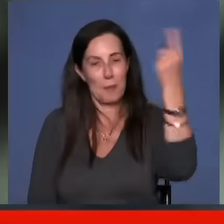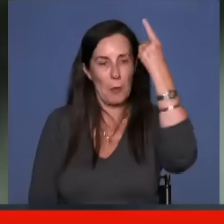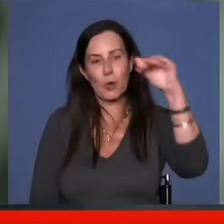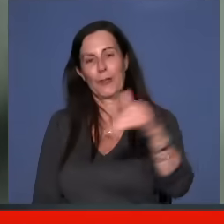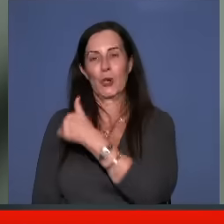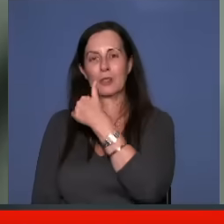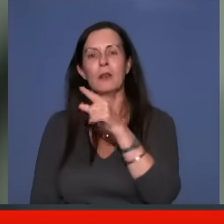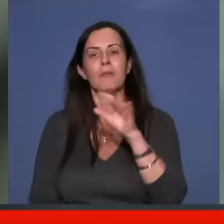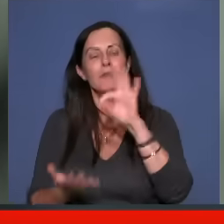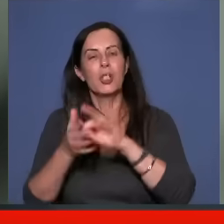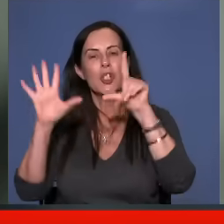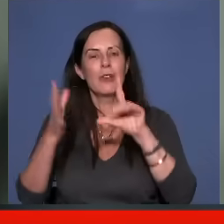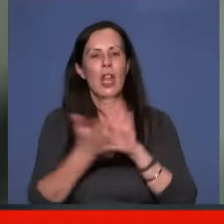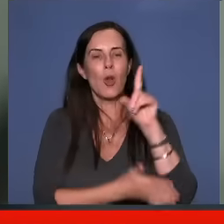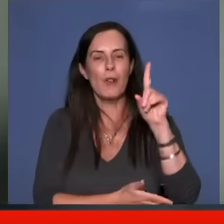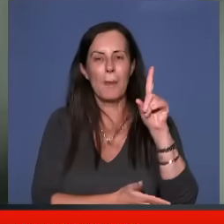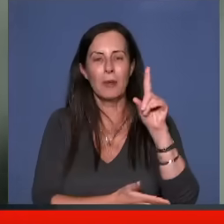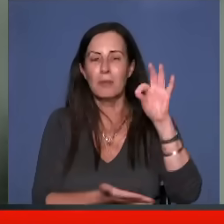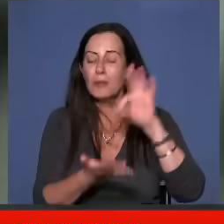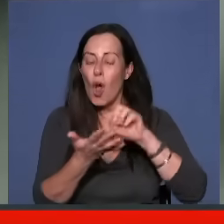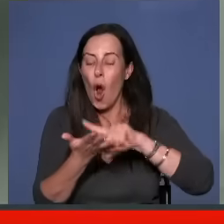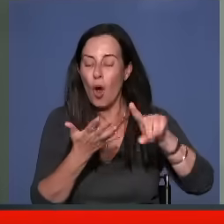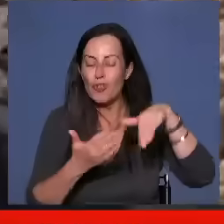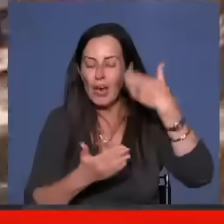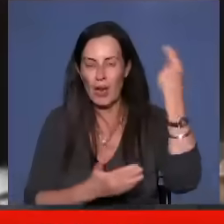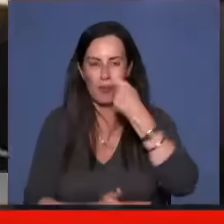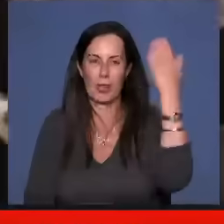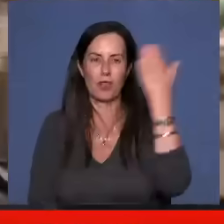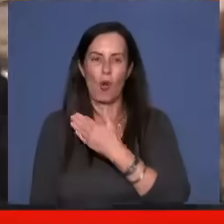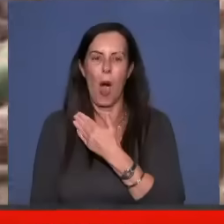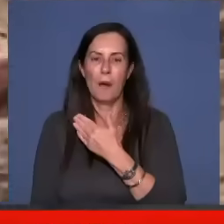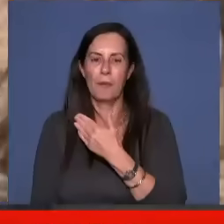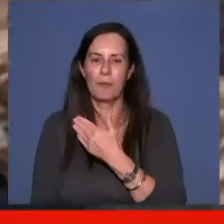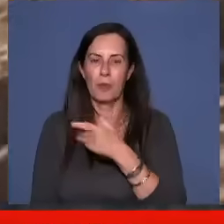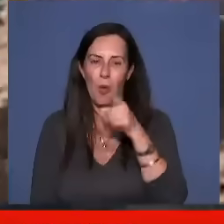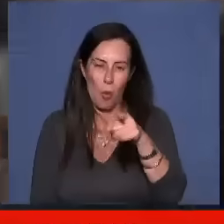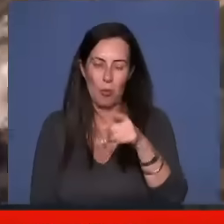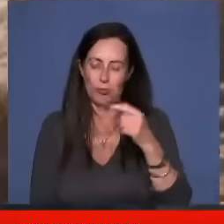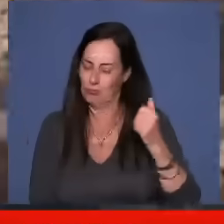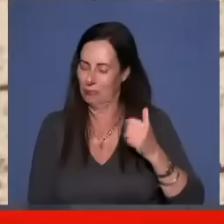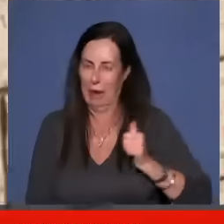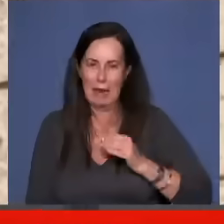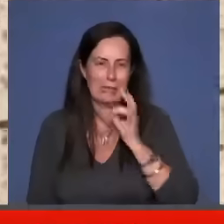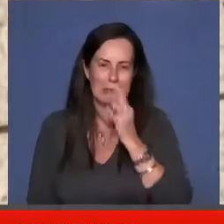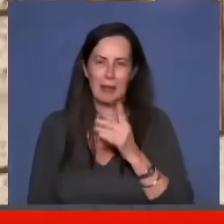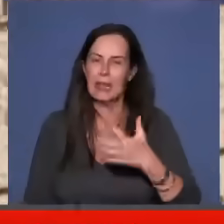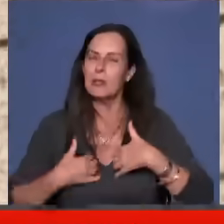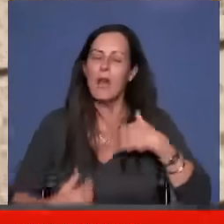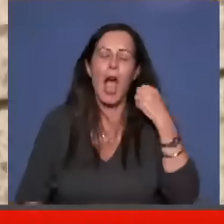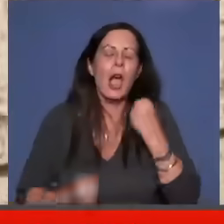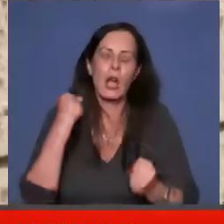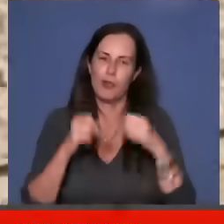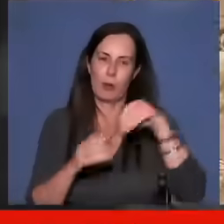זה קרה בשבעה בנובמבר, בדיוק חודש אחרי היום ההוא. שוהם גולנצ'יק טרי נפצע קשה מאוד